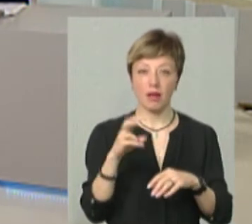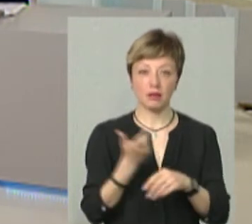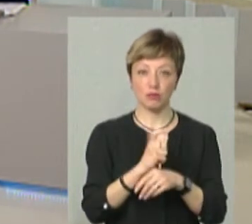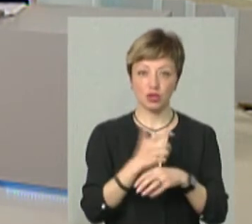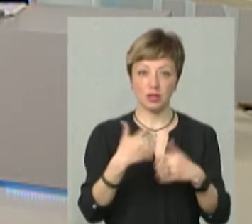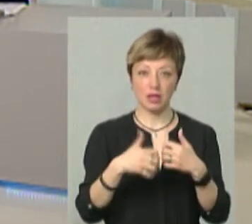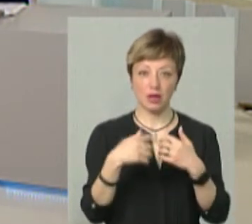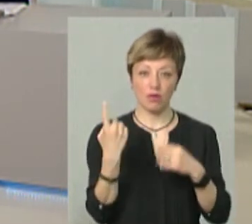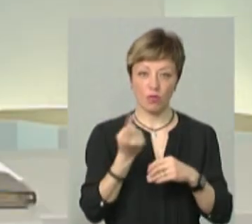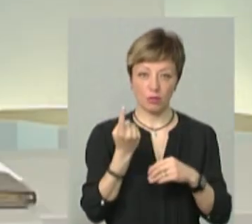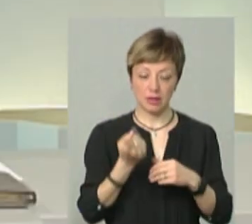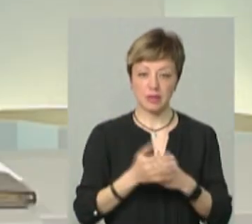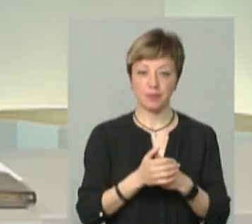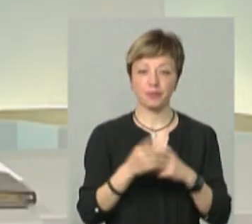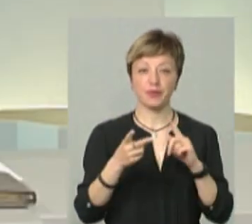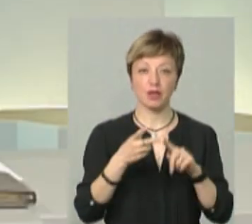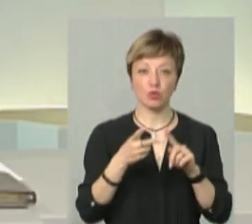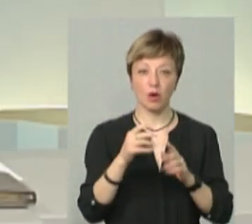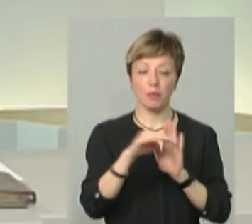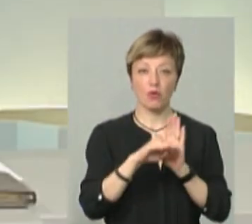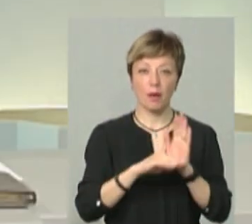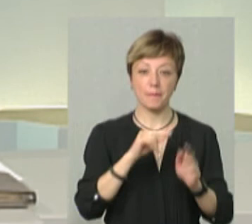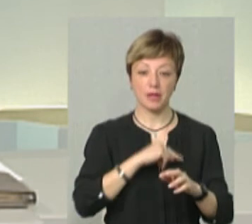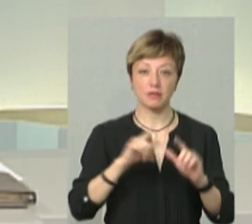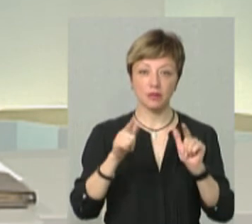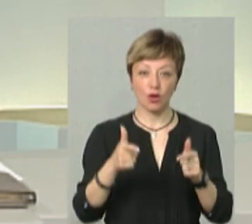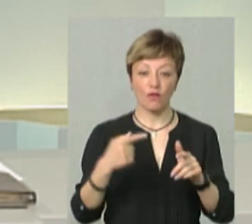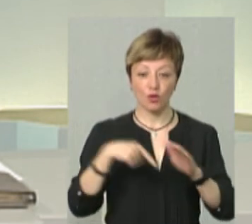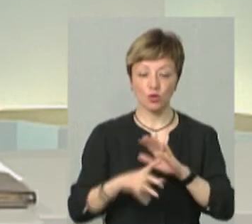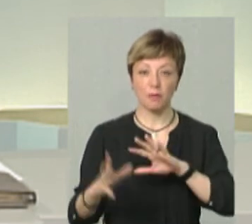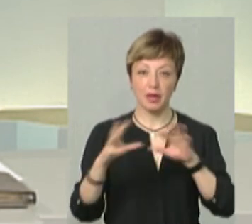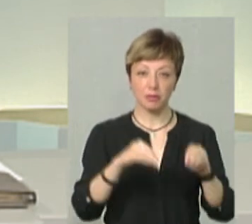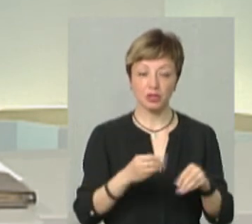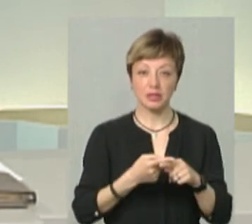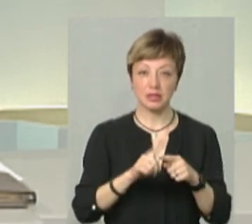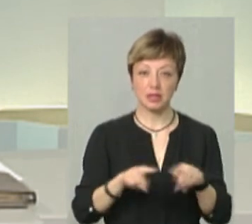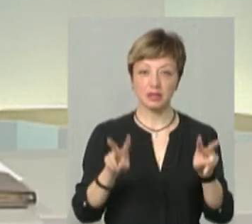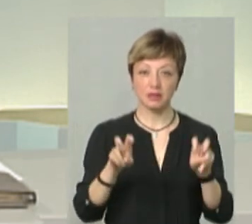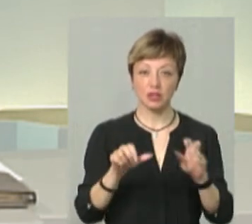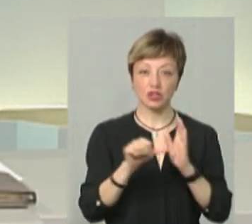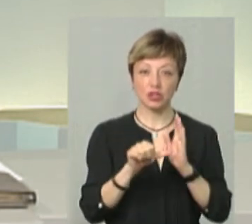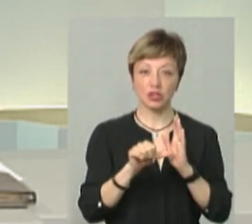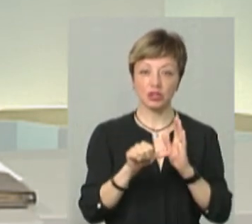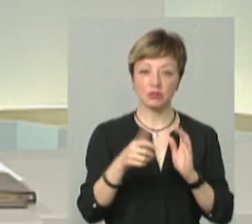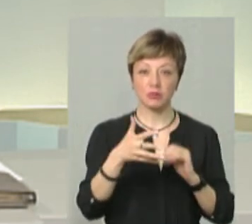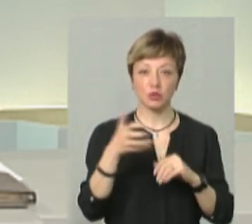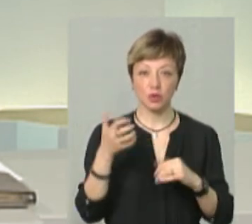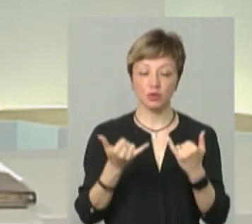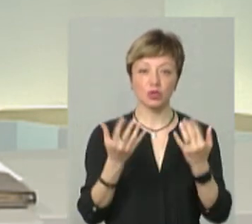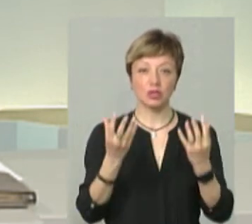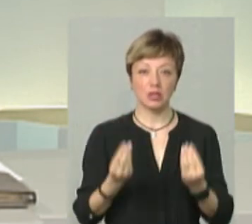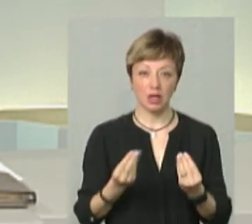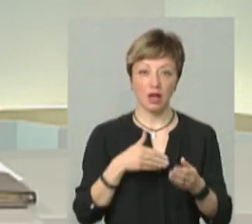більше середньої в області. Друга програма при працевлаштуванні внутрішньопереміщених осіб – це так званих 6500, які на сьогоднішній день